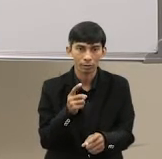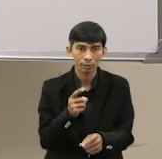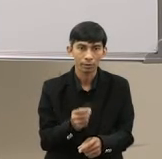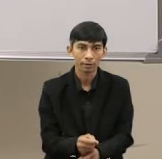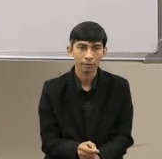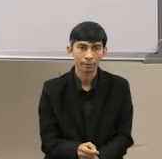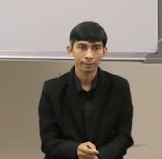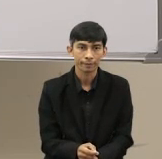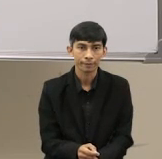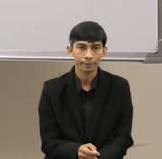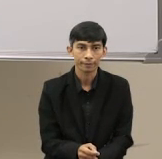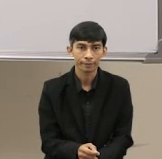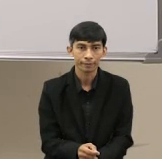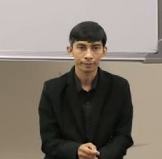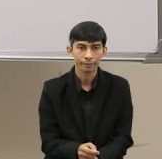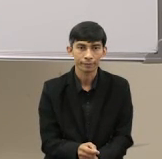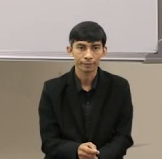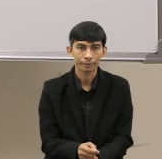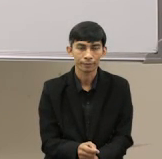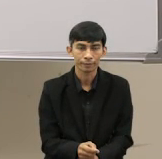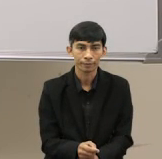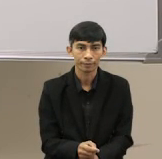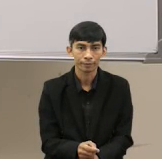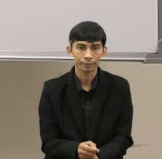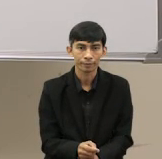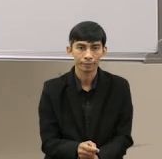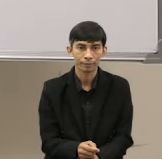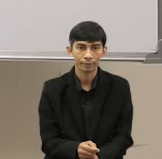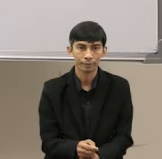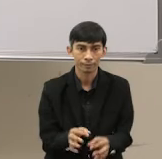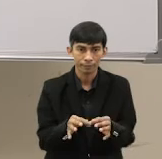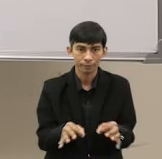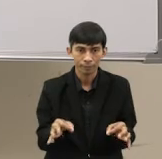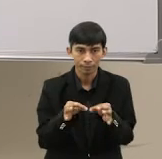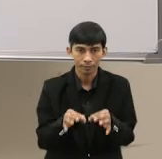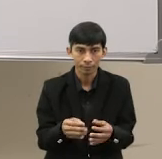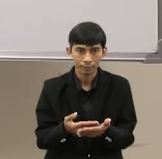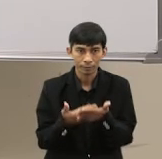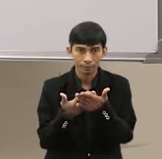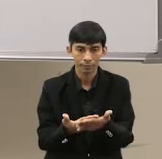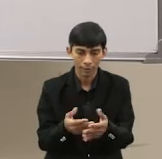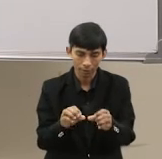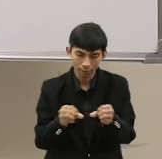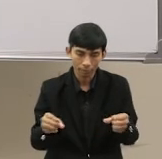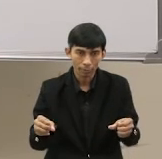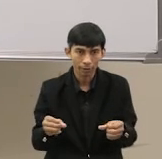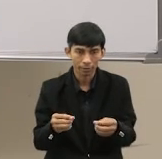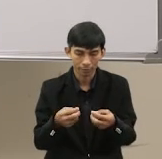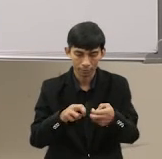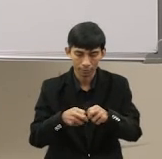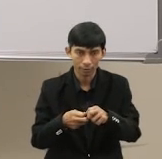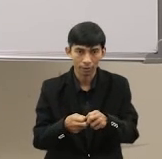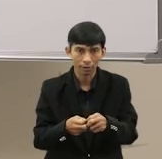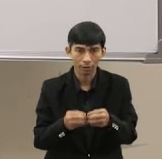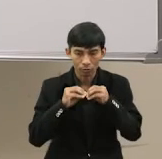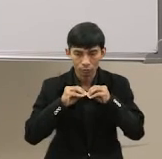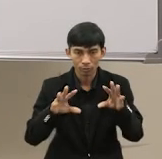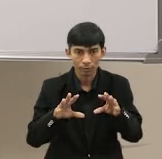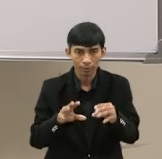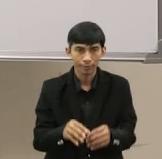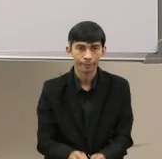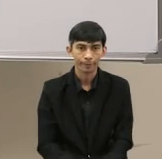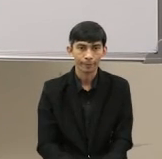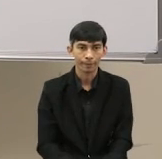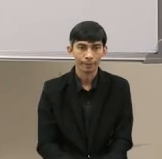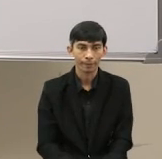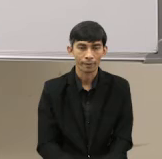phí là ba lệ chúng sầm khán cứ con bà cát à là ba chầm nào đi ở ban chứ ba ở chứ ba